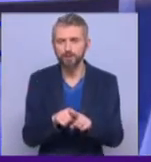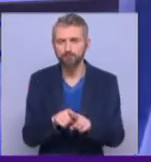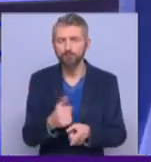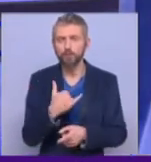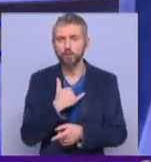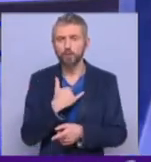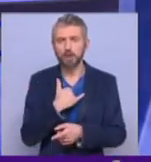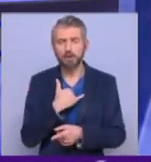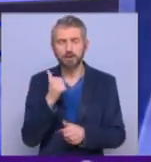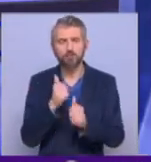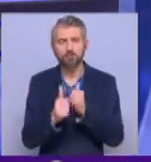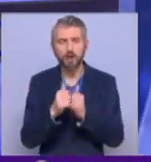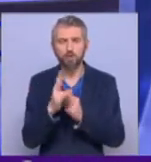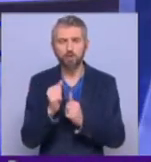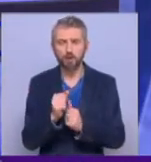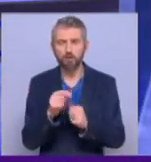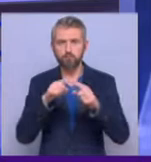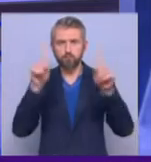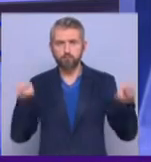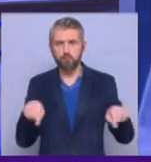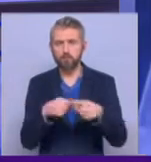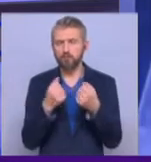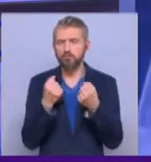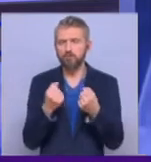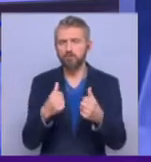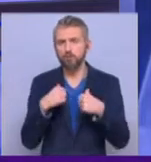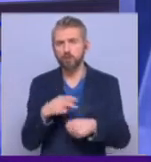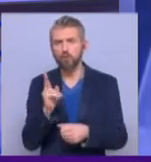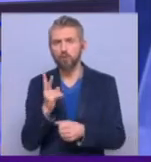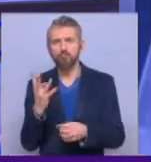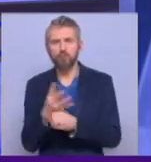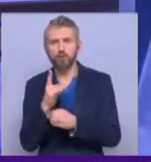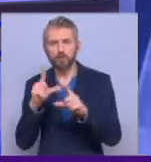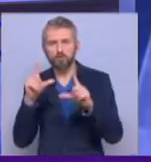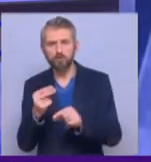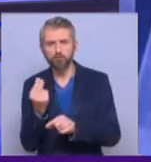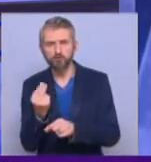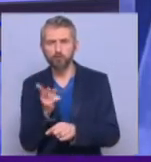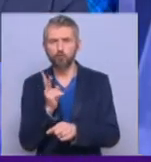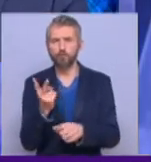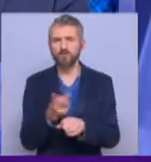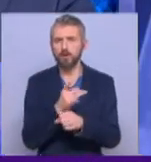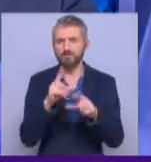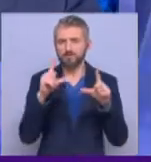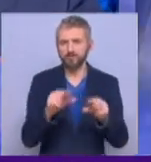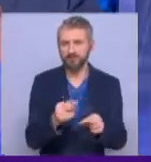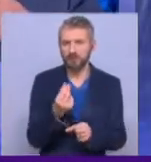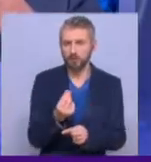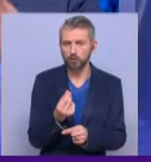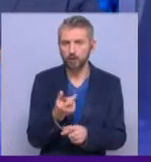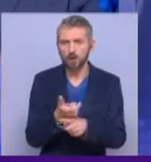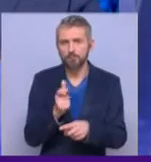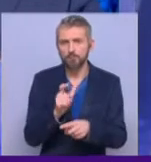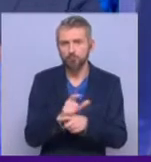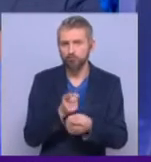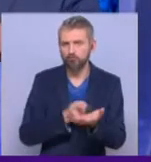нас часто на бордах вже їдеш спокійно, хтось в 4 рази зменшує ціну, хтось в 2 рази ціну зменшує, більше